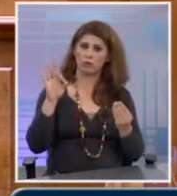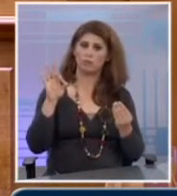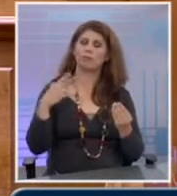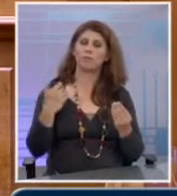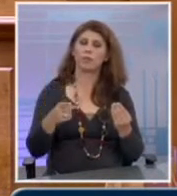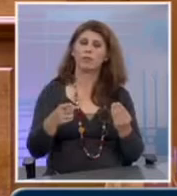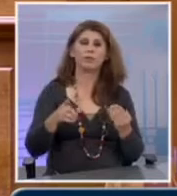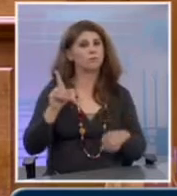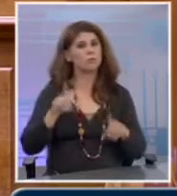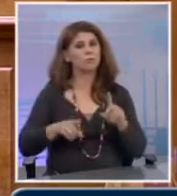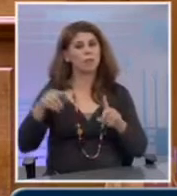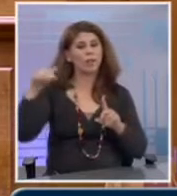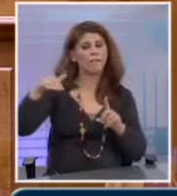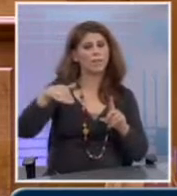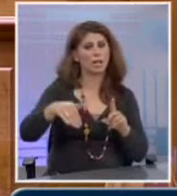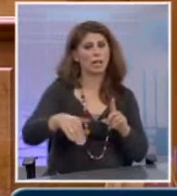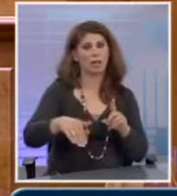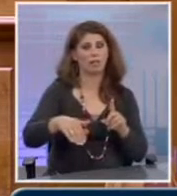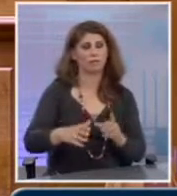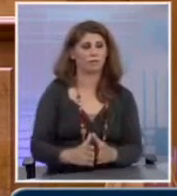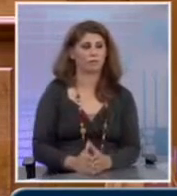είναι εν δυνάμει ηφαισιακά.